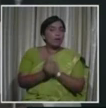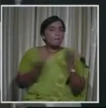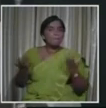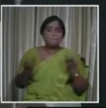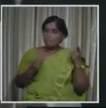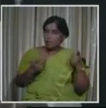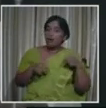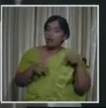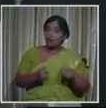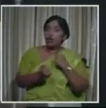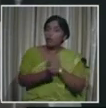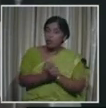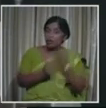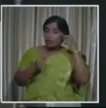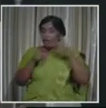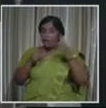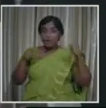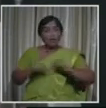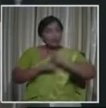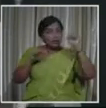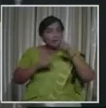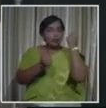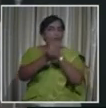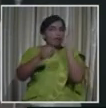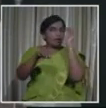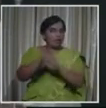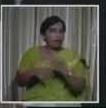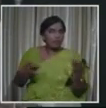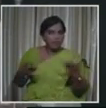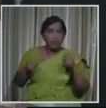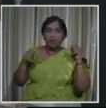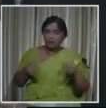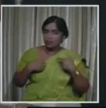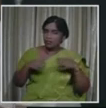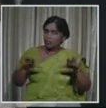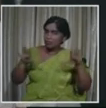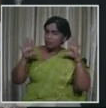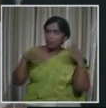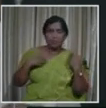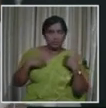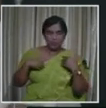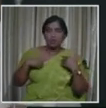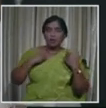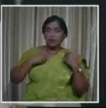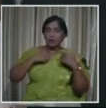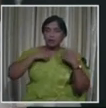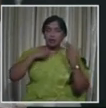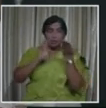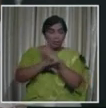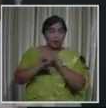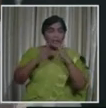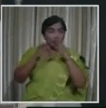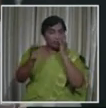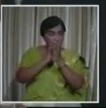තියෙනවා අද පොලිසියට විරුද්ධ වෙයිලා උද්ඝෝෂණ කරන පිරිස අතලංගුඩ ගන්න දැන් මට බුදුම සහගත දේ තමයි පහුගිය කාලේ ගෙවල් වලට ගින